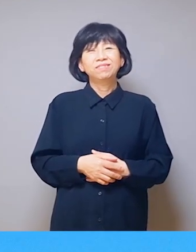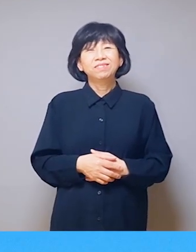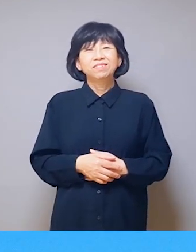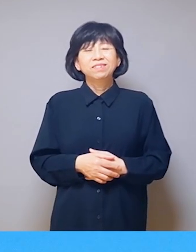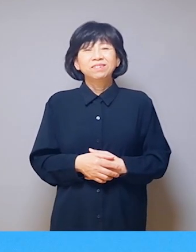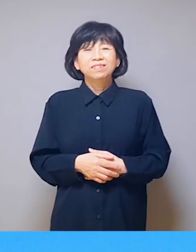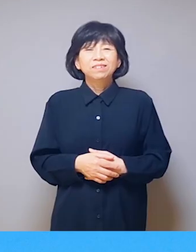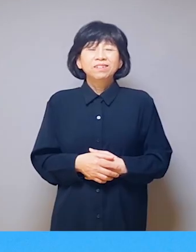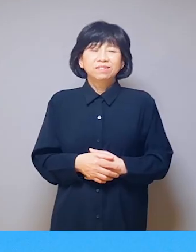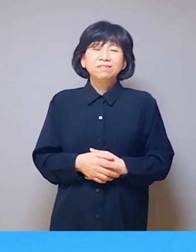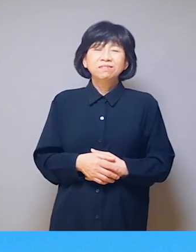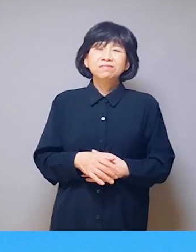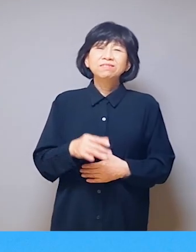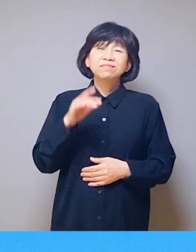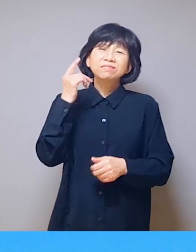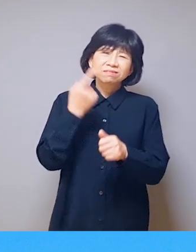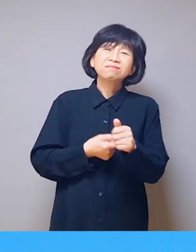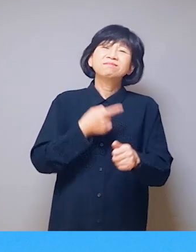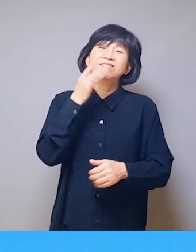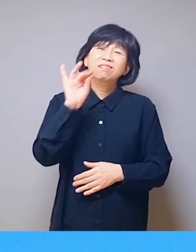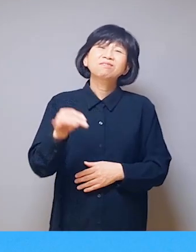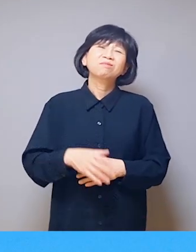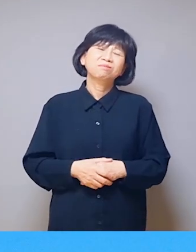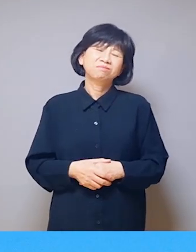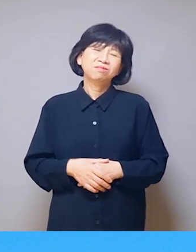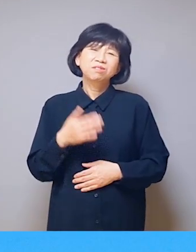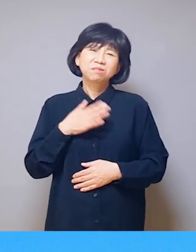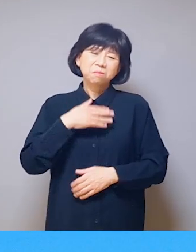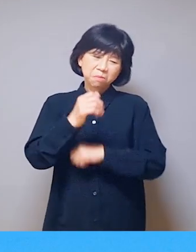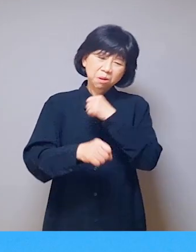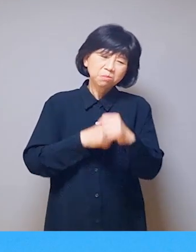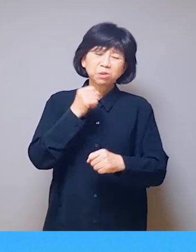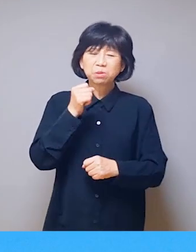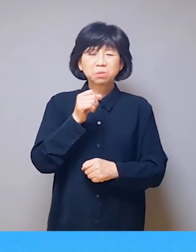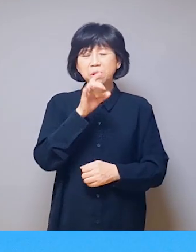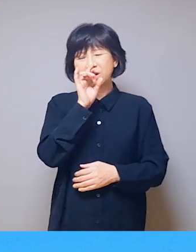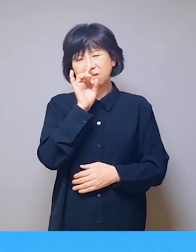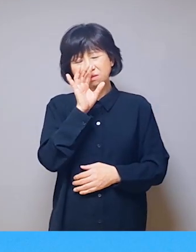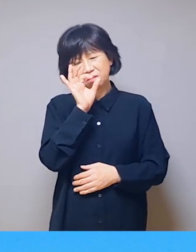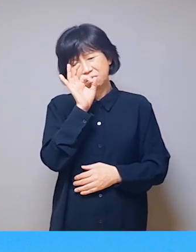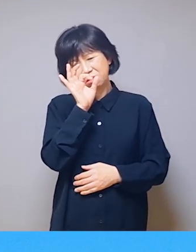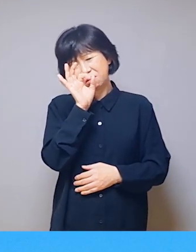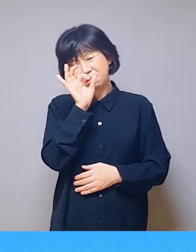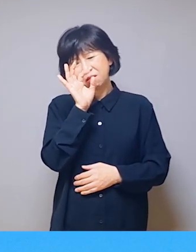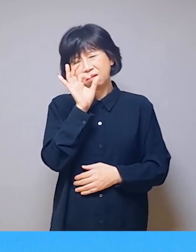아니, 그게 당연한 거예요. 내 마음대로 안 되는 게 당연한 거예요.